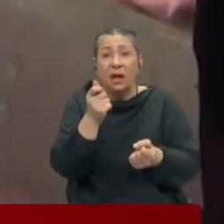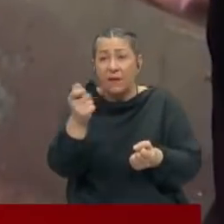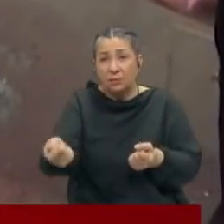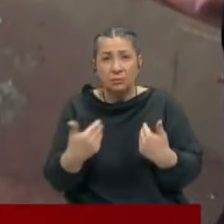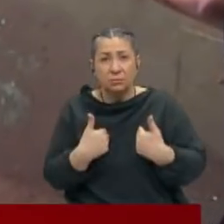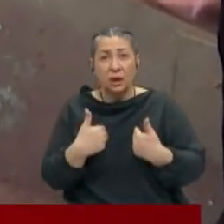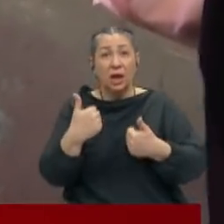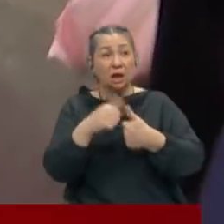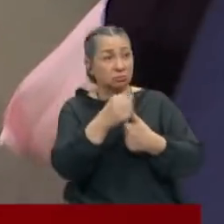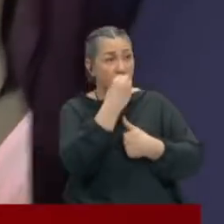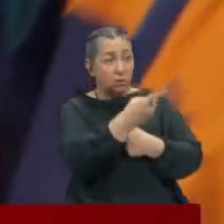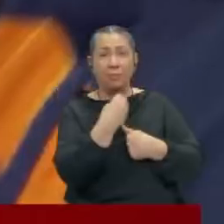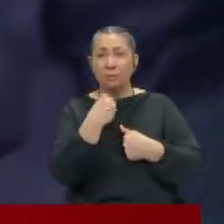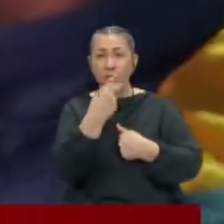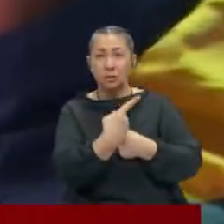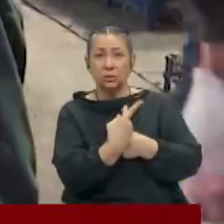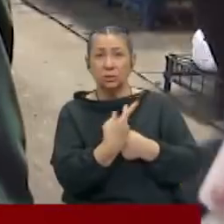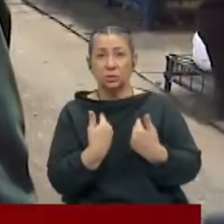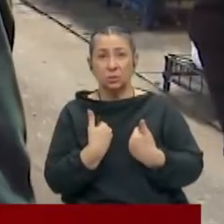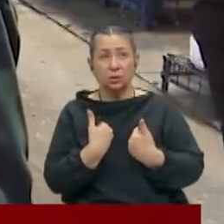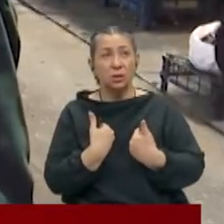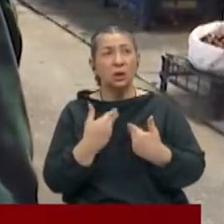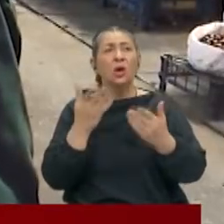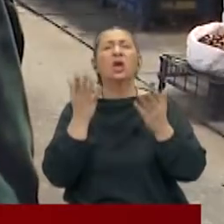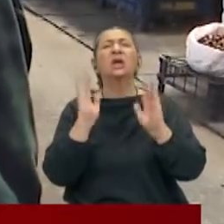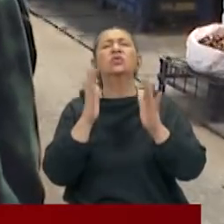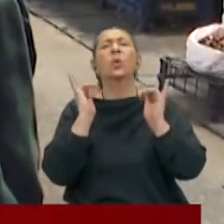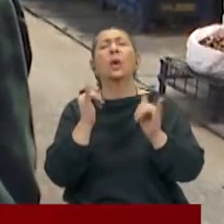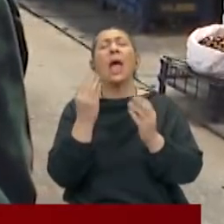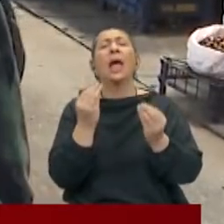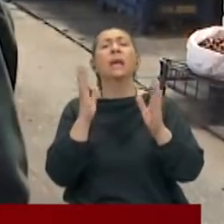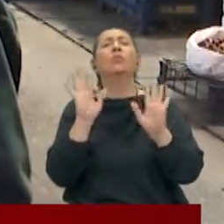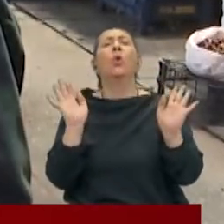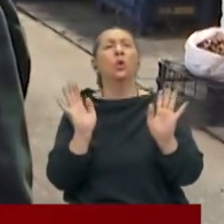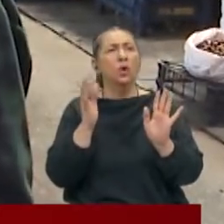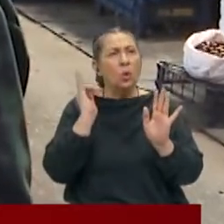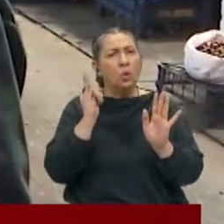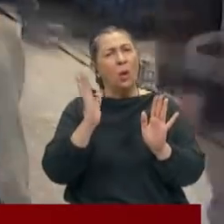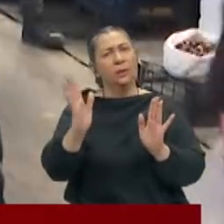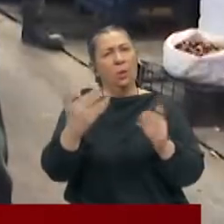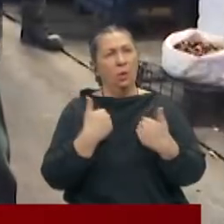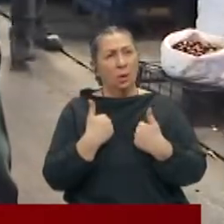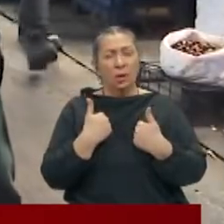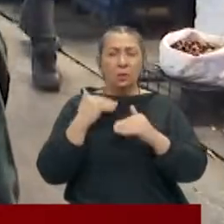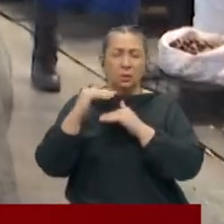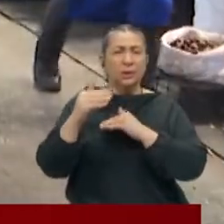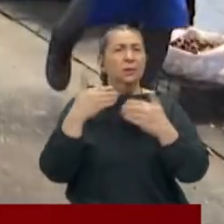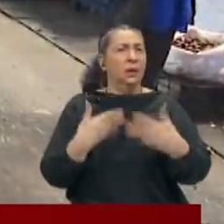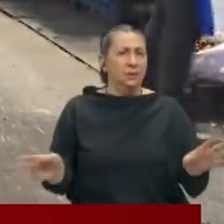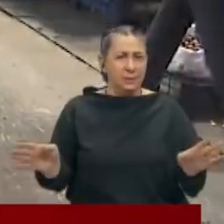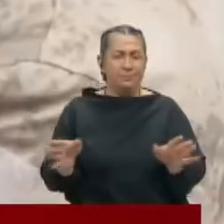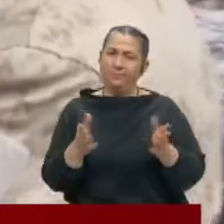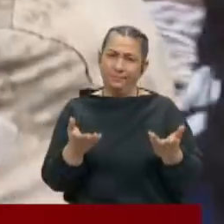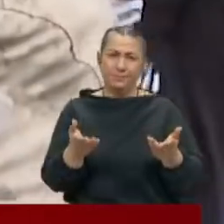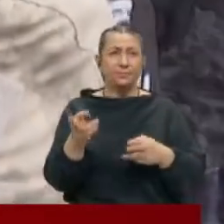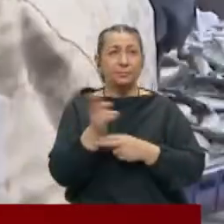verdim. Hanım mı yiyecek, ben mi yiyeceğim? İki kişiyim bir de. Gittikçe kötüye gidiyor. İyiye gitmeye gün yok. Gittikçe kötüye gidiyor. Vatandaş perişan. Perme